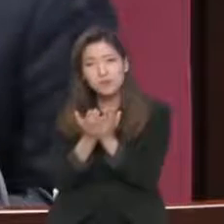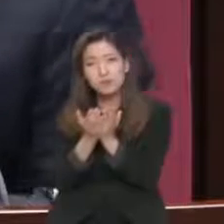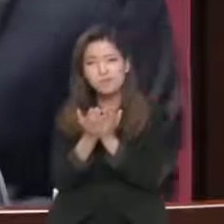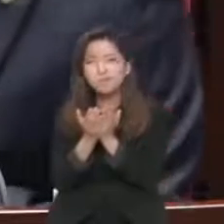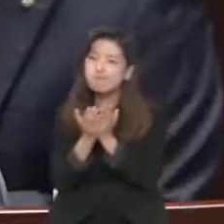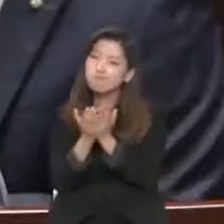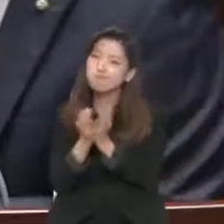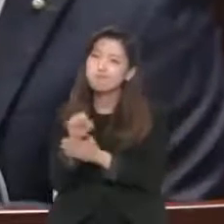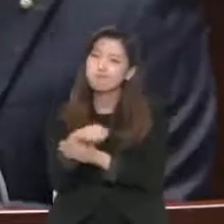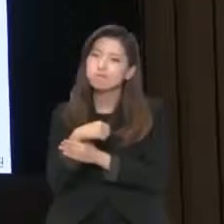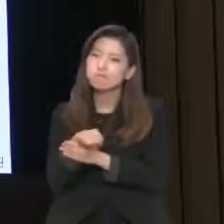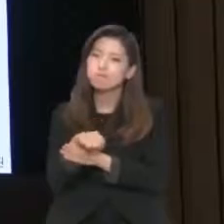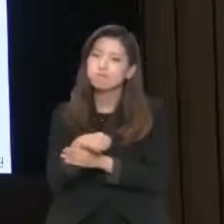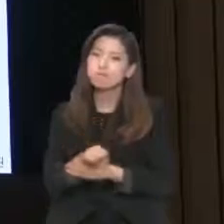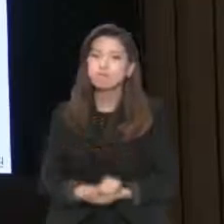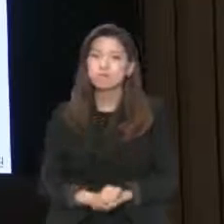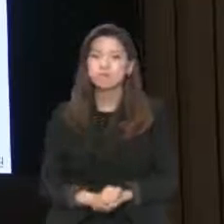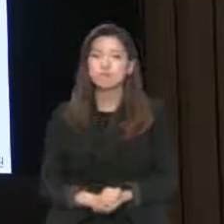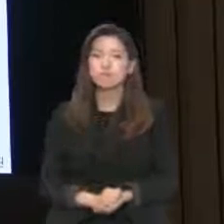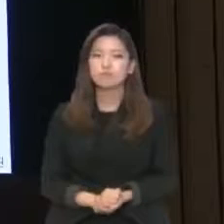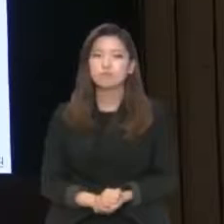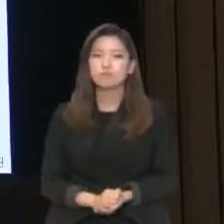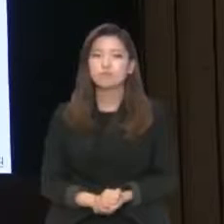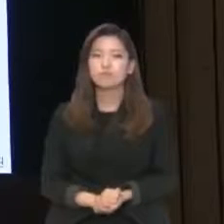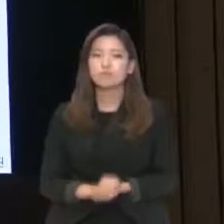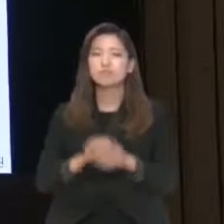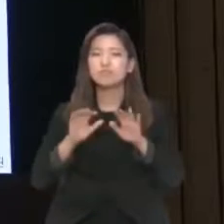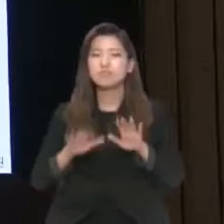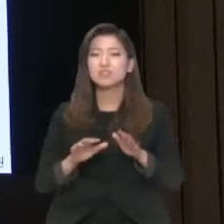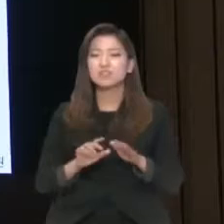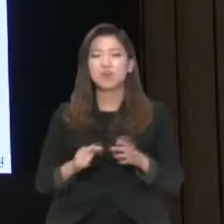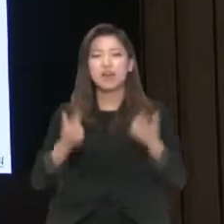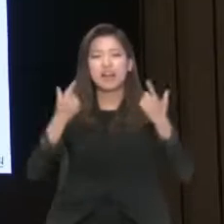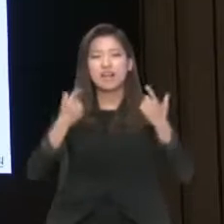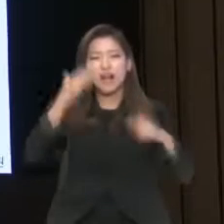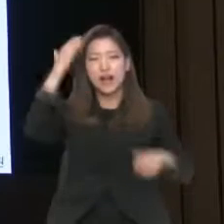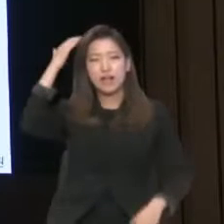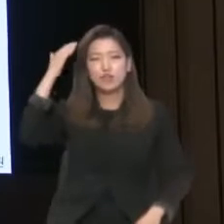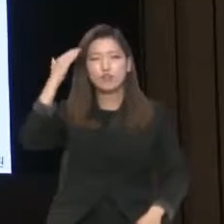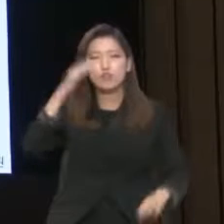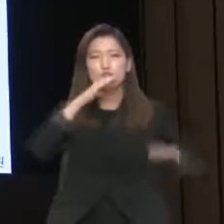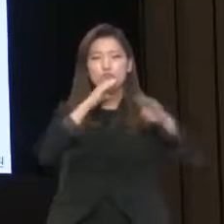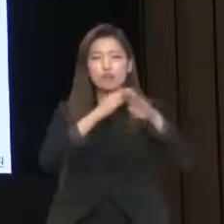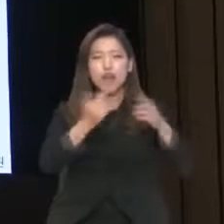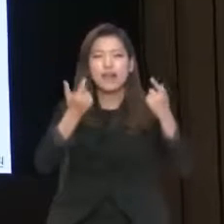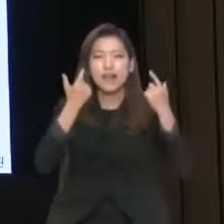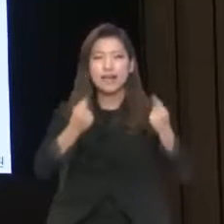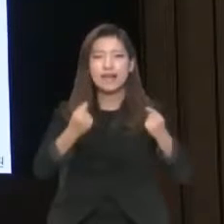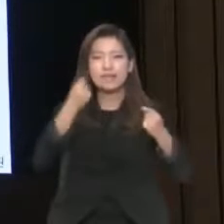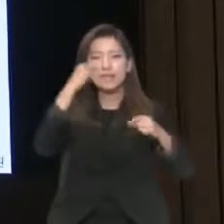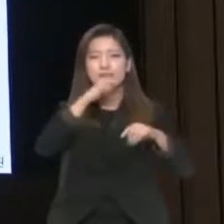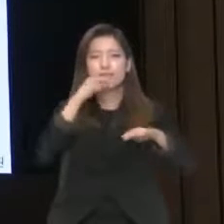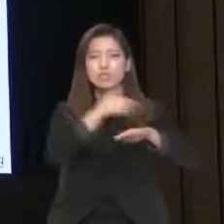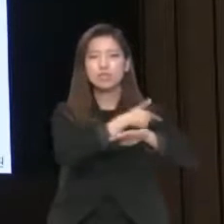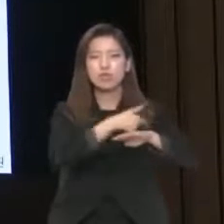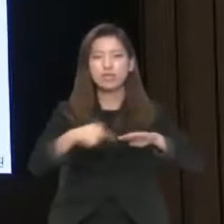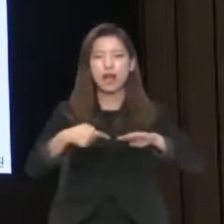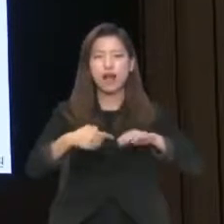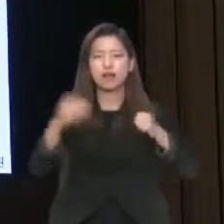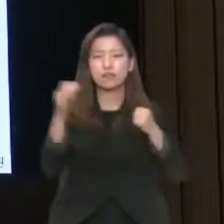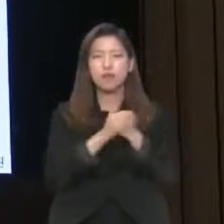봐주시죠. 더 이상 통하지 않는 같은 민족이죠. 민족이기 때문에 통일을 해야 된다라는